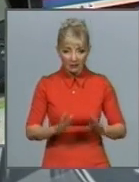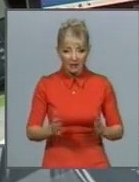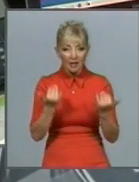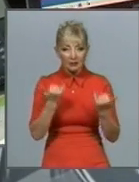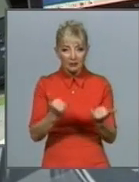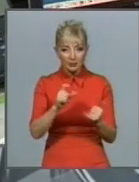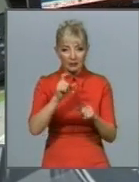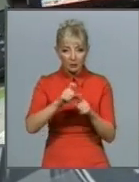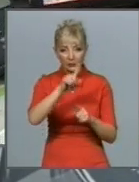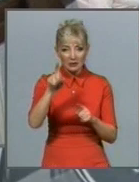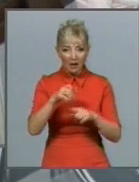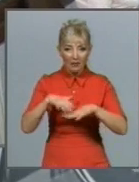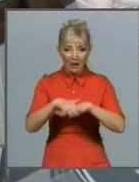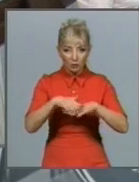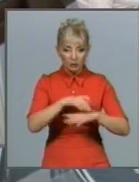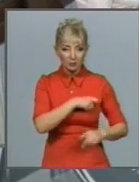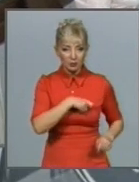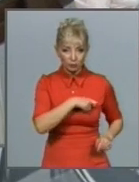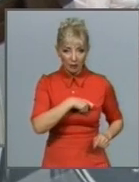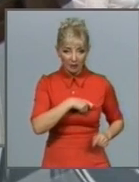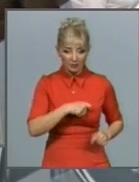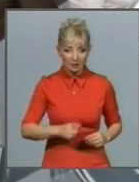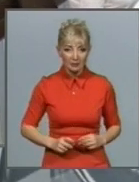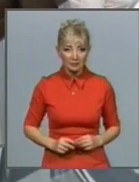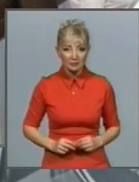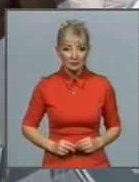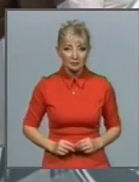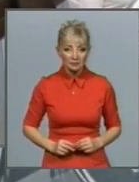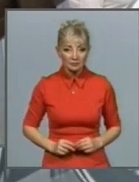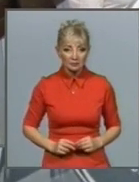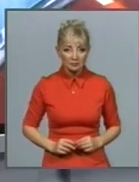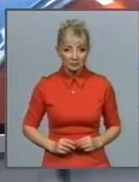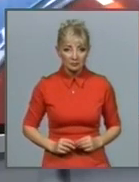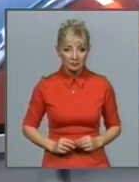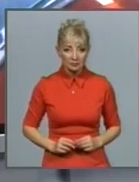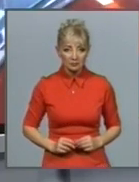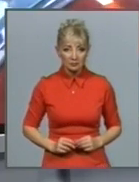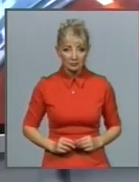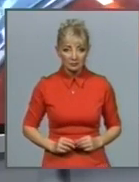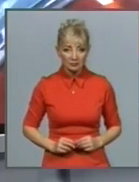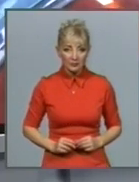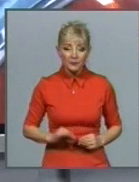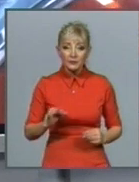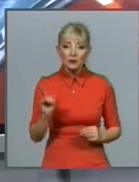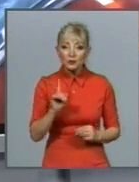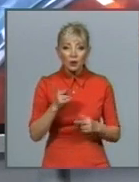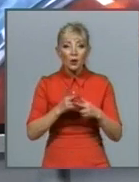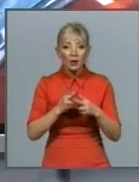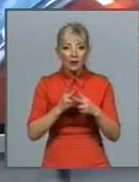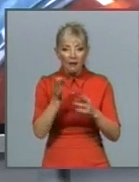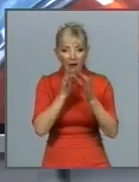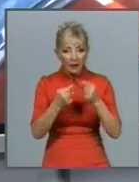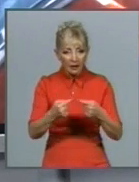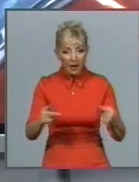за народними депутатами. Анжела Сушко, Євген Кличко, Харківські звісті. І щодо ліків, наразі тих,